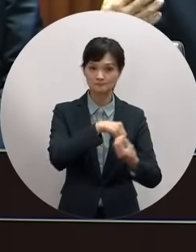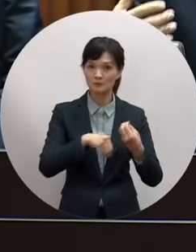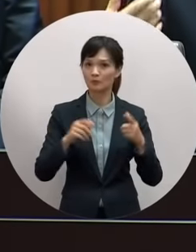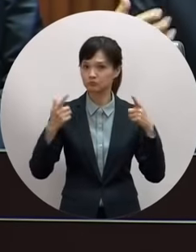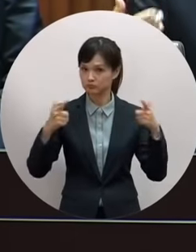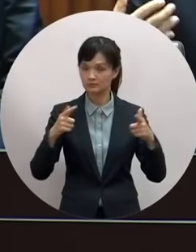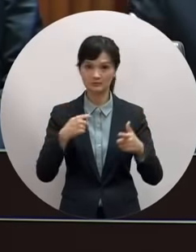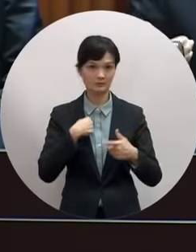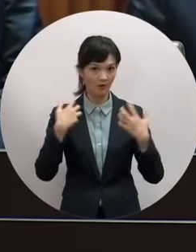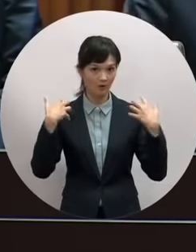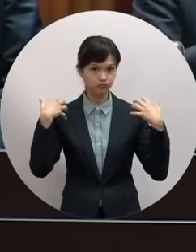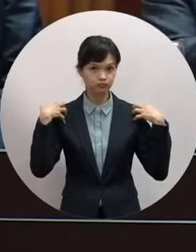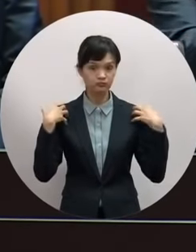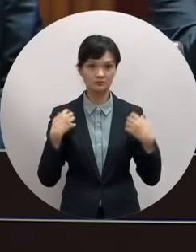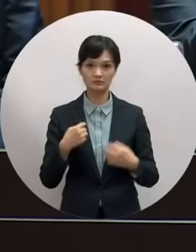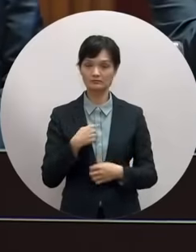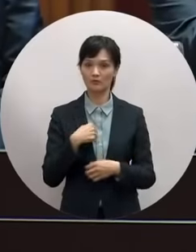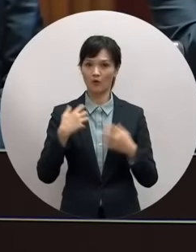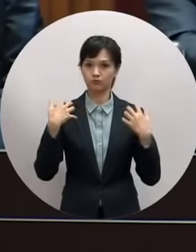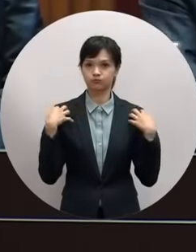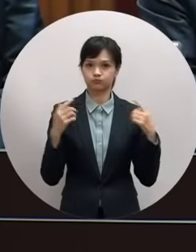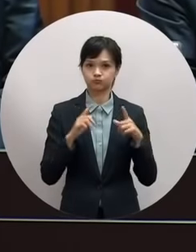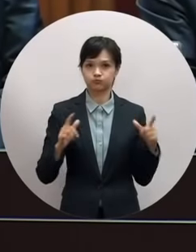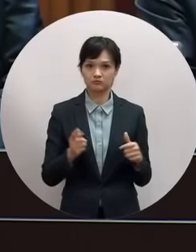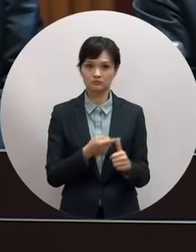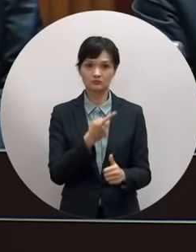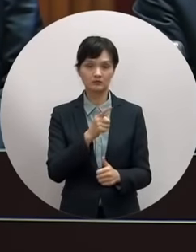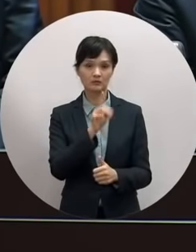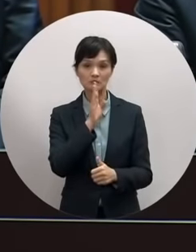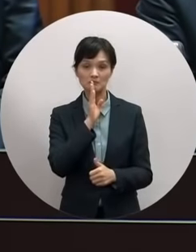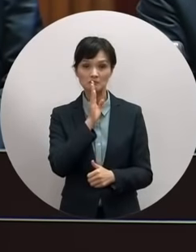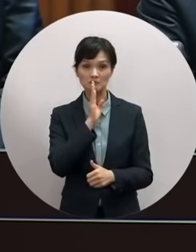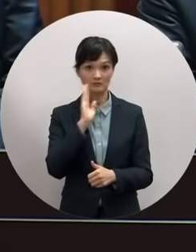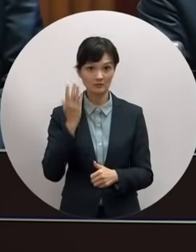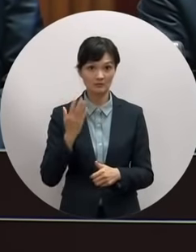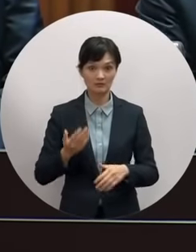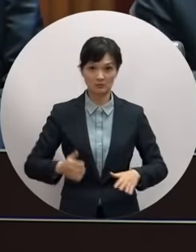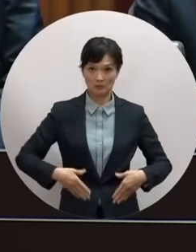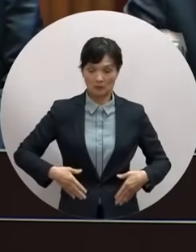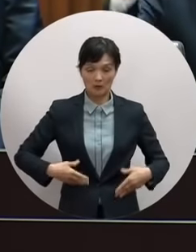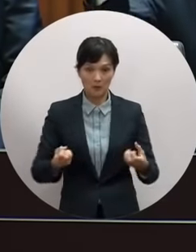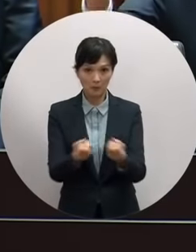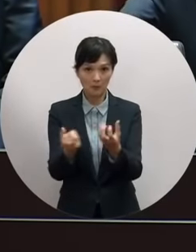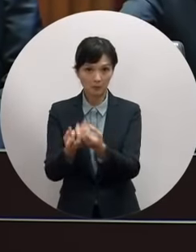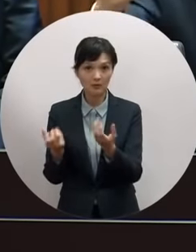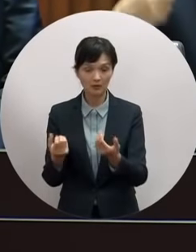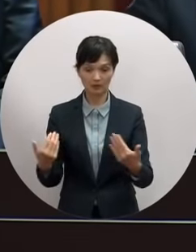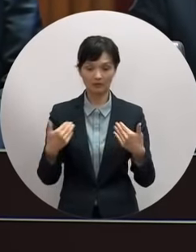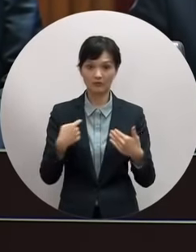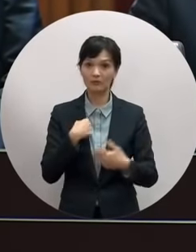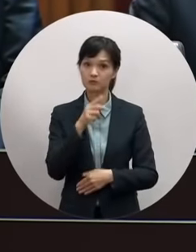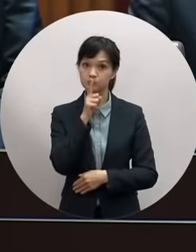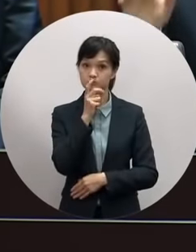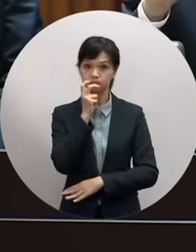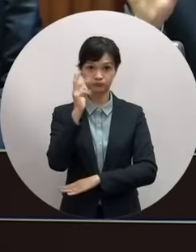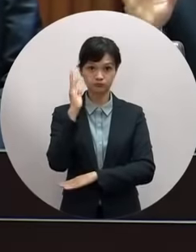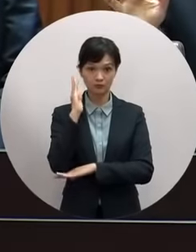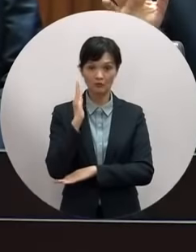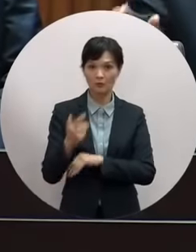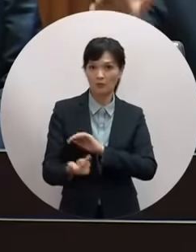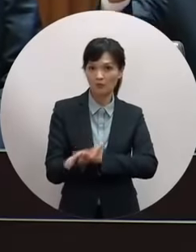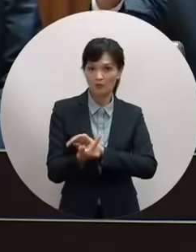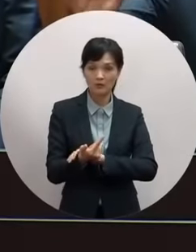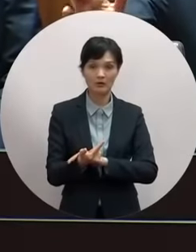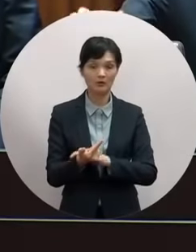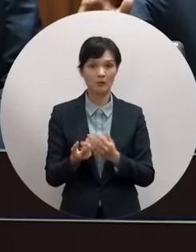要扛最大的责任，常常在最紧急的时候都是来找中央，或者要中央做哪些事，中央